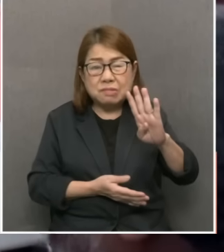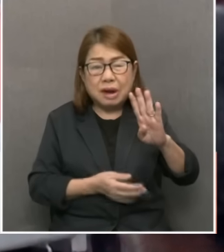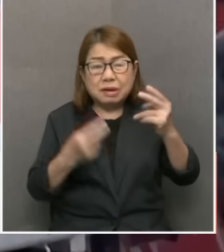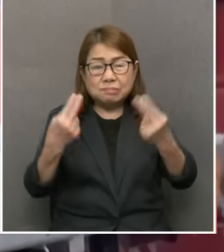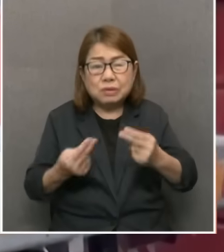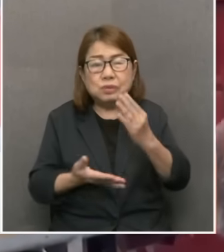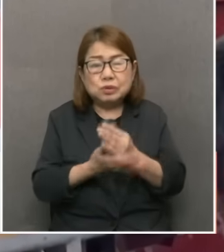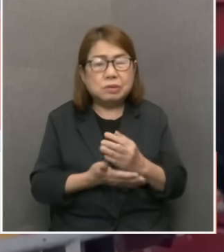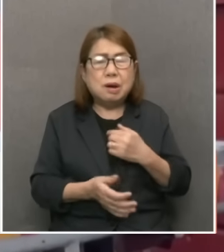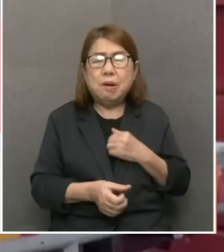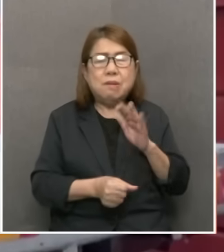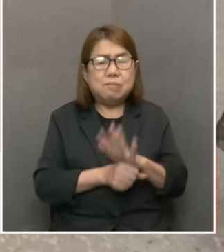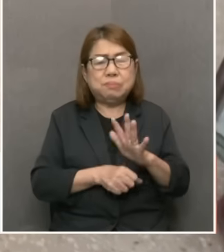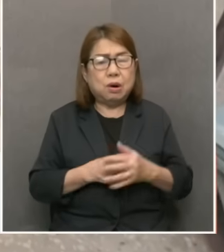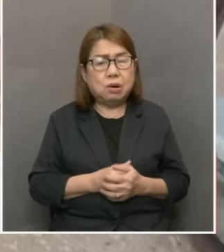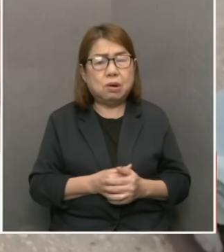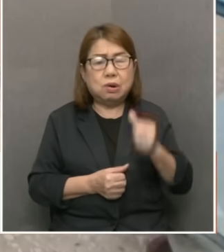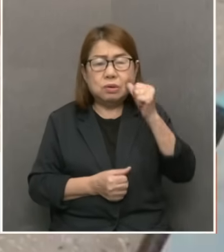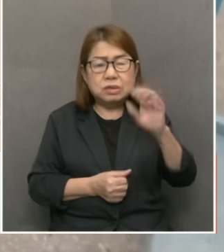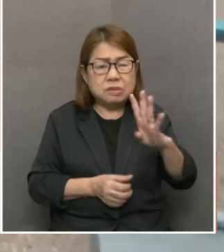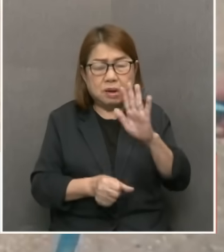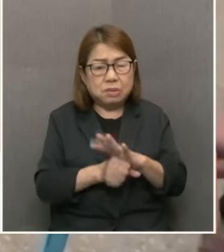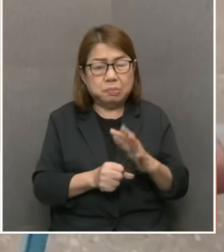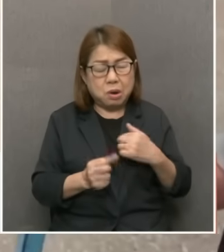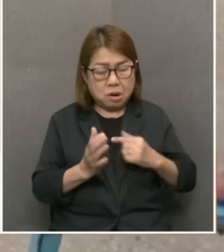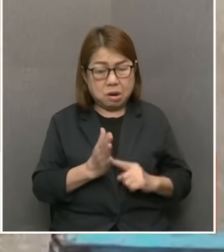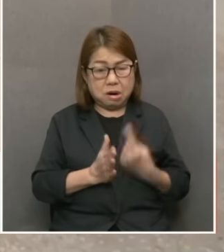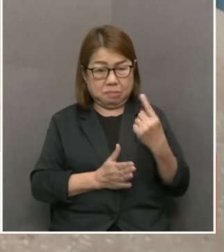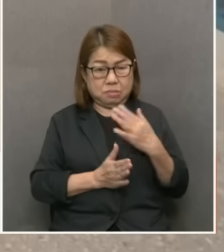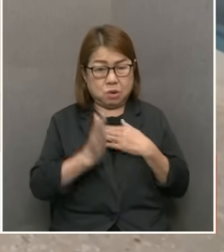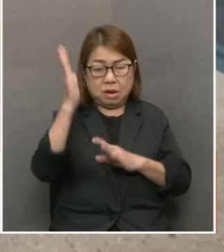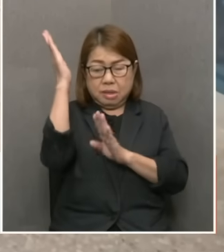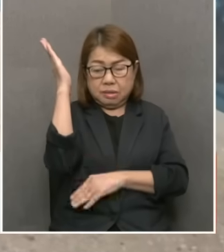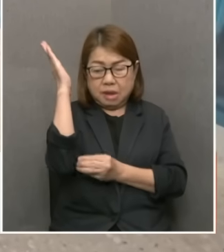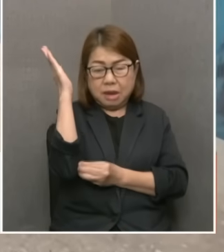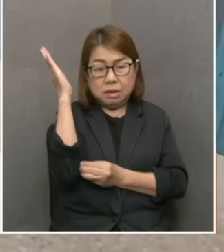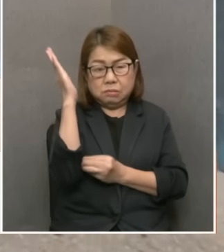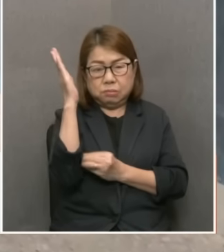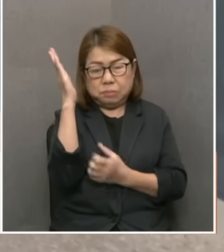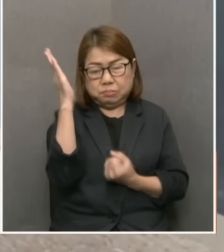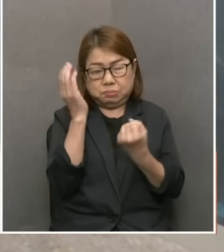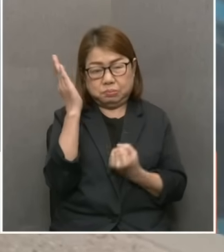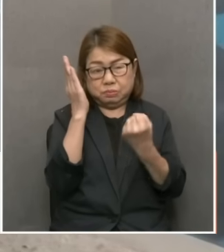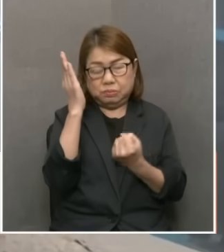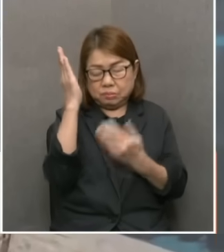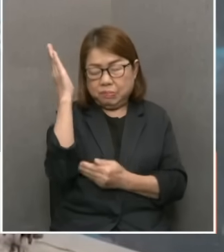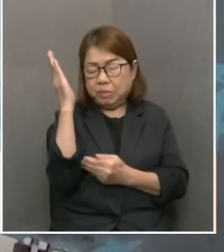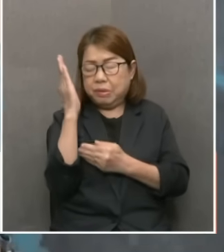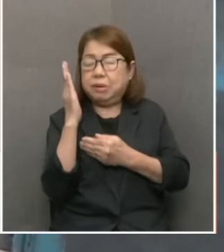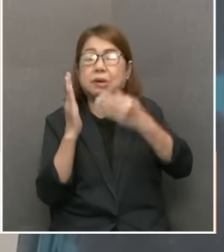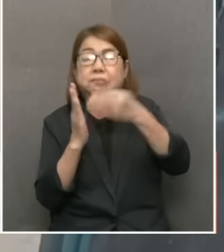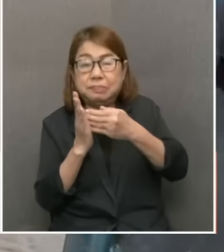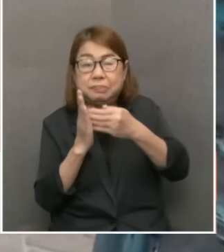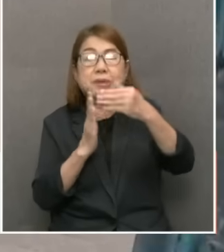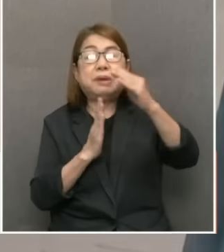ที่ UNRWA จะสามารถเดินทางจากกาซาใต้ขึ้นเหนือเพื่อนำความช่วยเหลือทางมนุษยธรรมไป